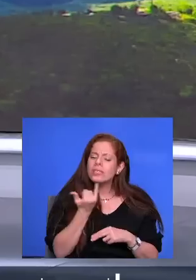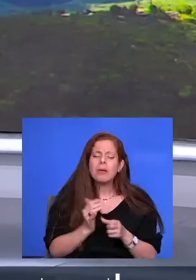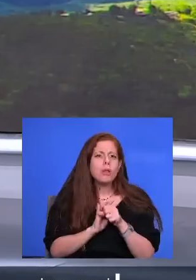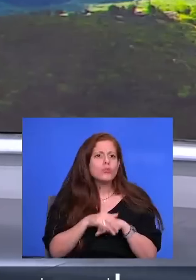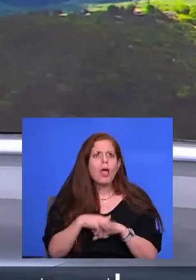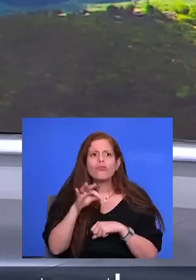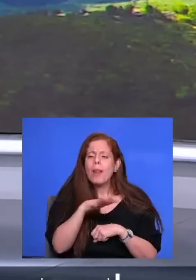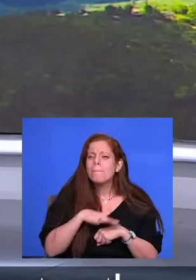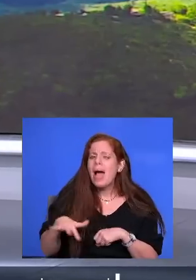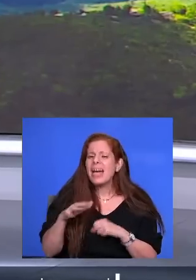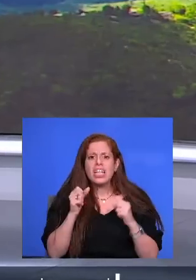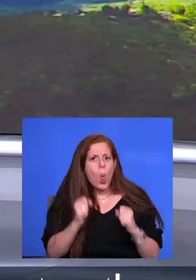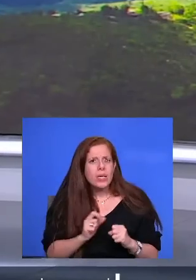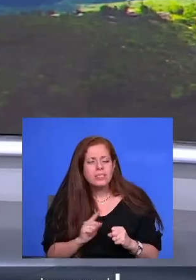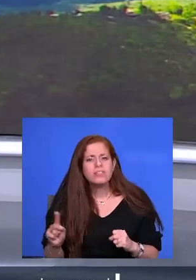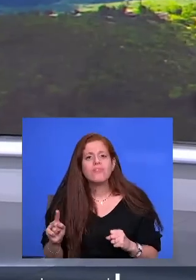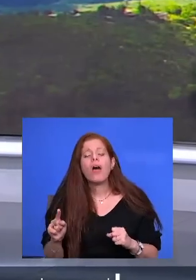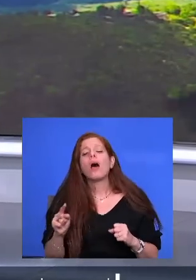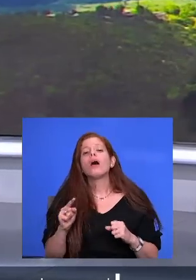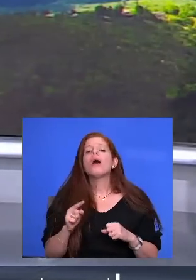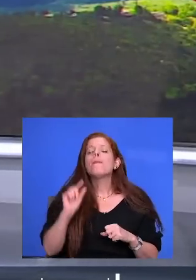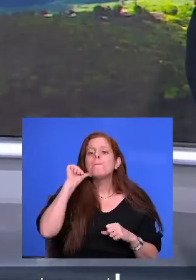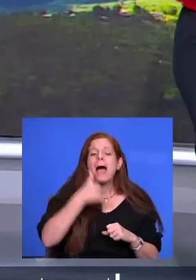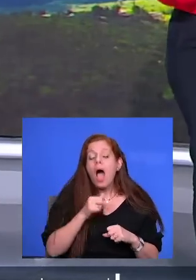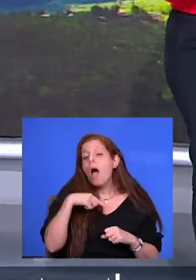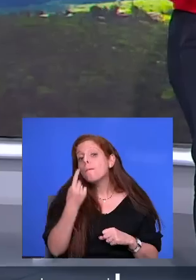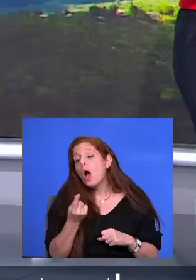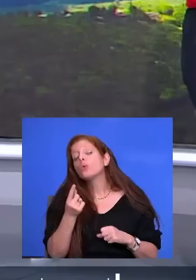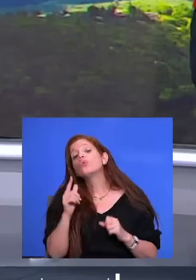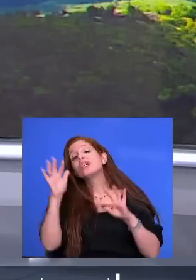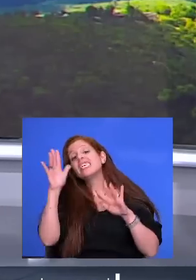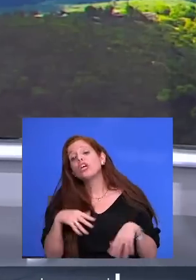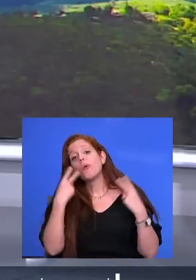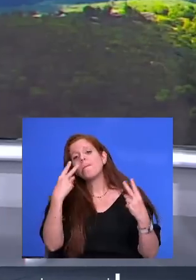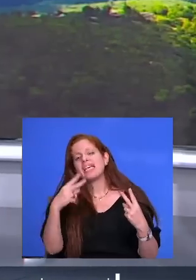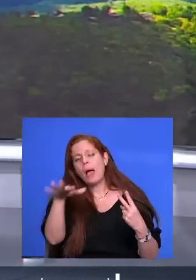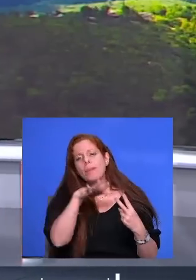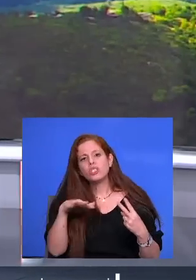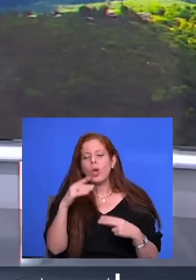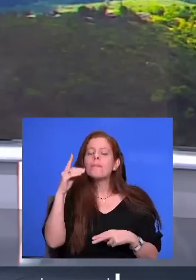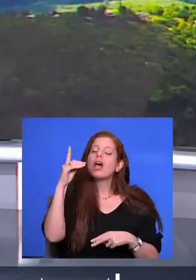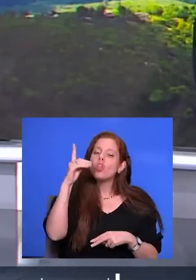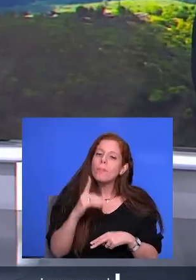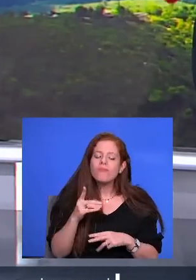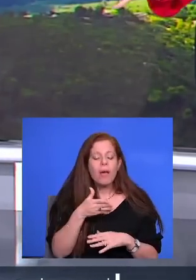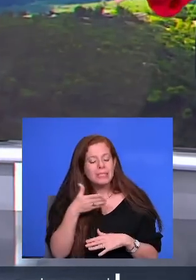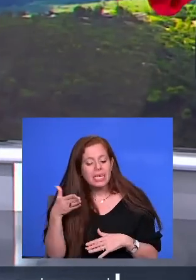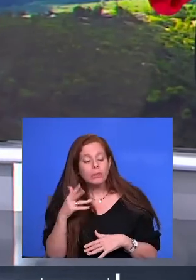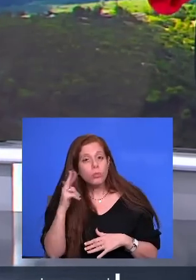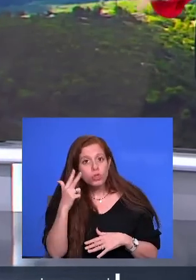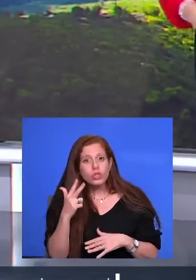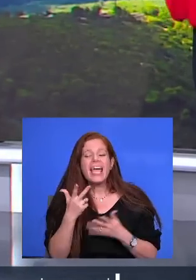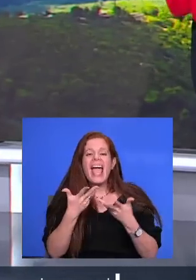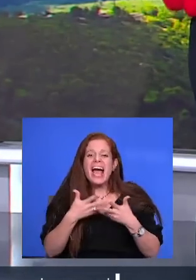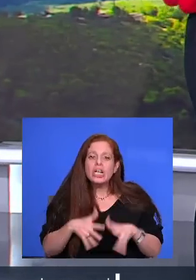של מערכת לא יציבה מעלינו. מחר אמרנו יכול לרדת גשם בעיקר באזורים הדרומיים והמזרחיים. יום שלישי, החלשות של